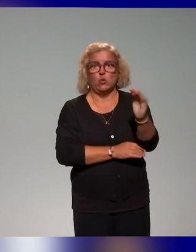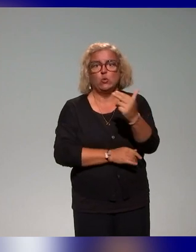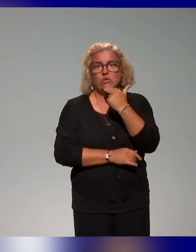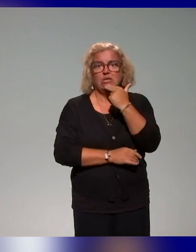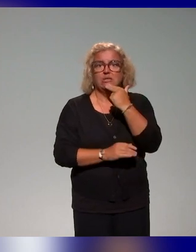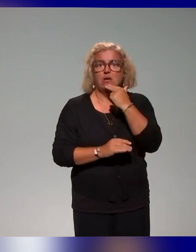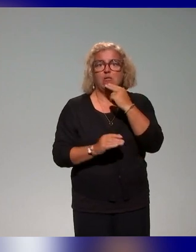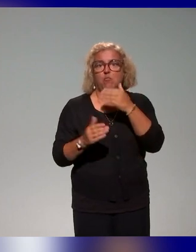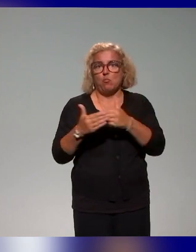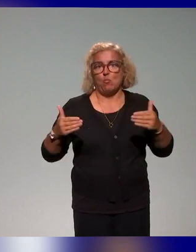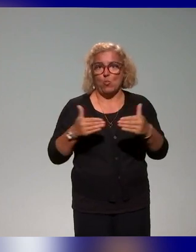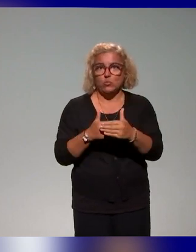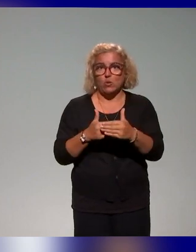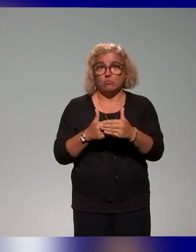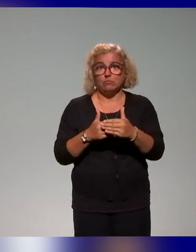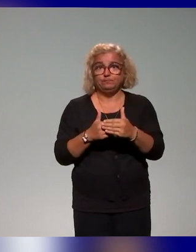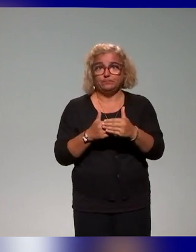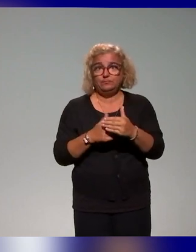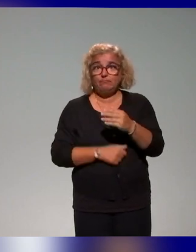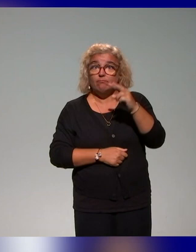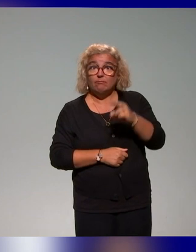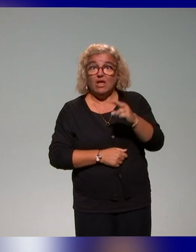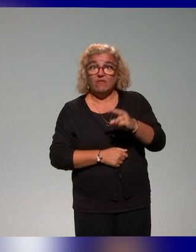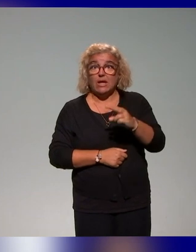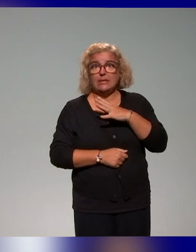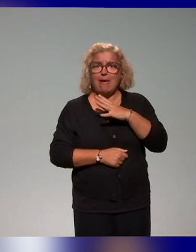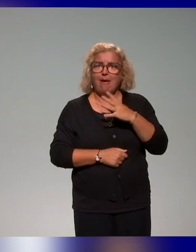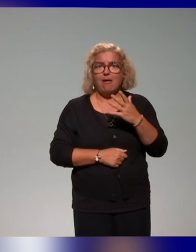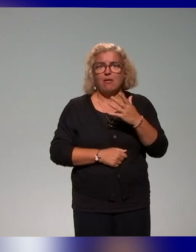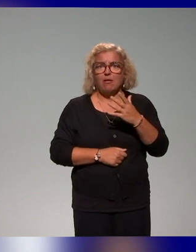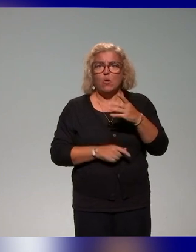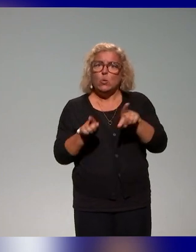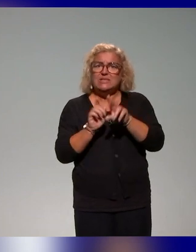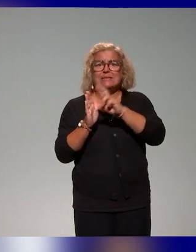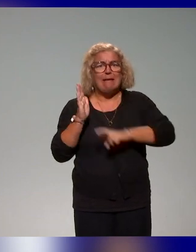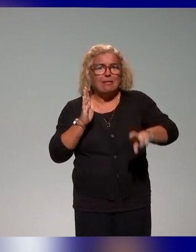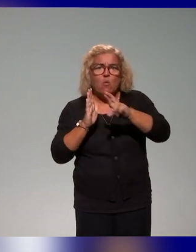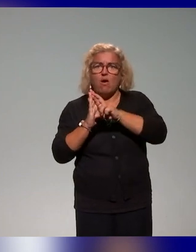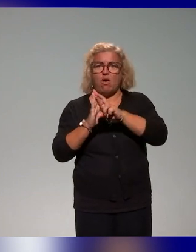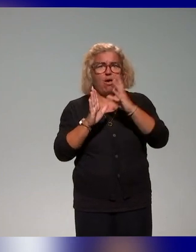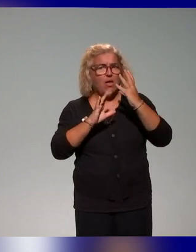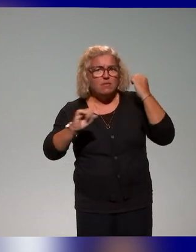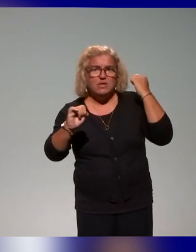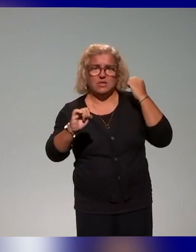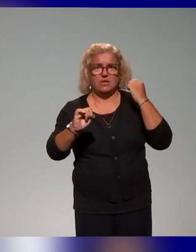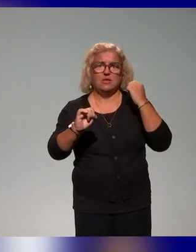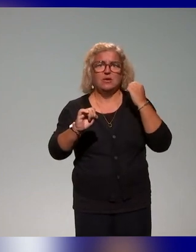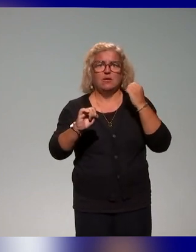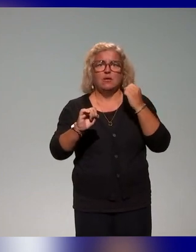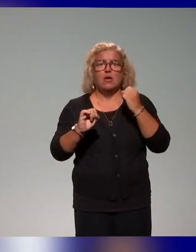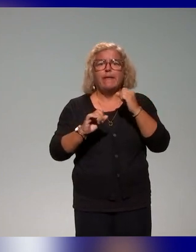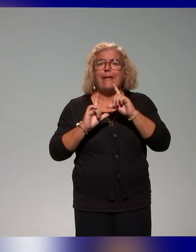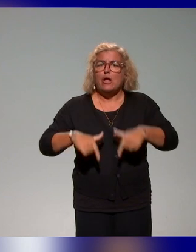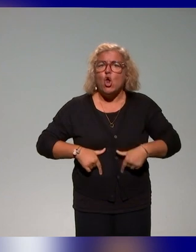plus en plus, elles sont enfin, les instances sont déployées aussi au niveau des rectorats, des académies. Et il n'y a pas que des écoles,